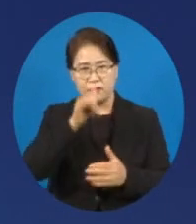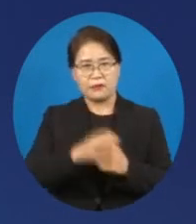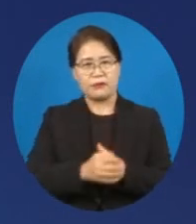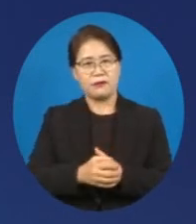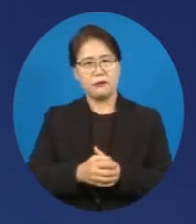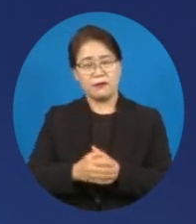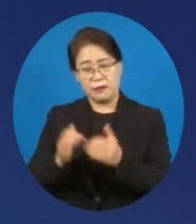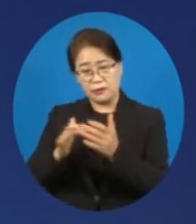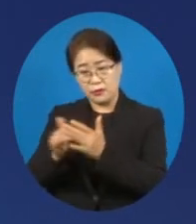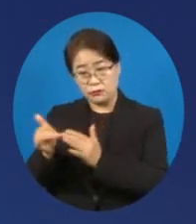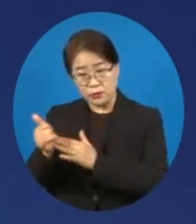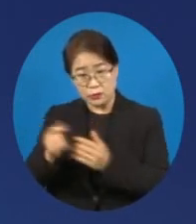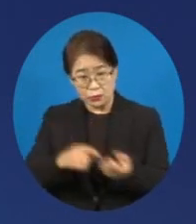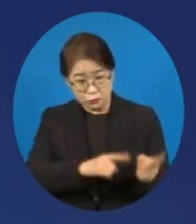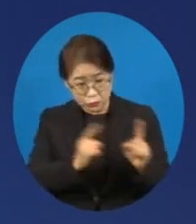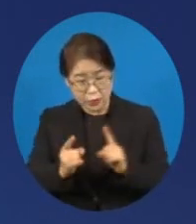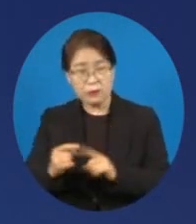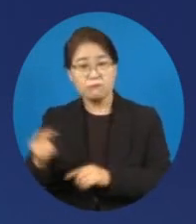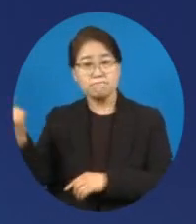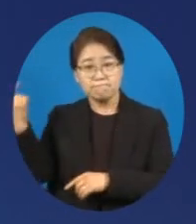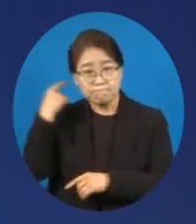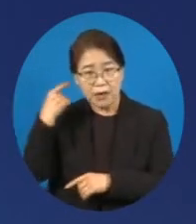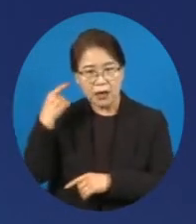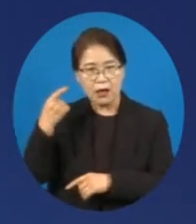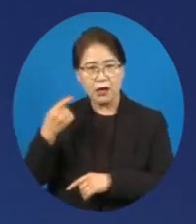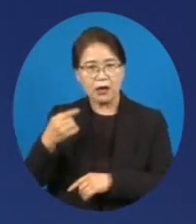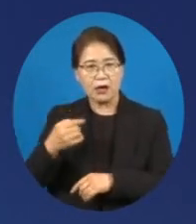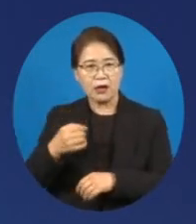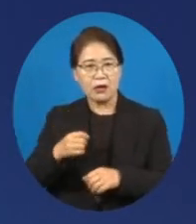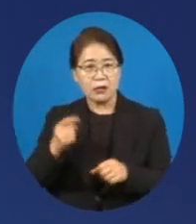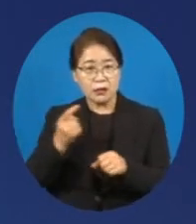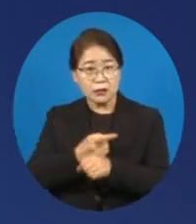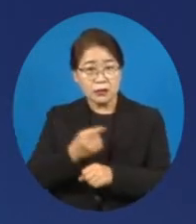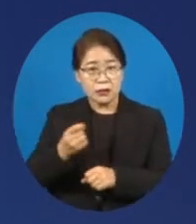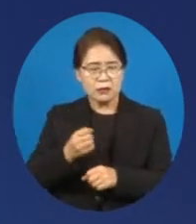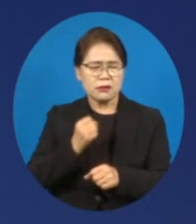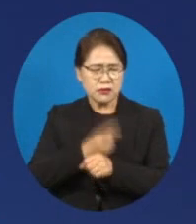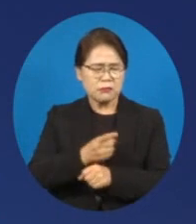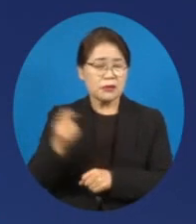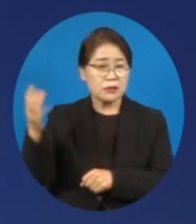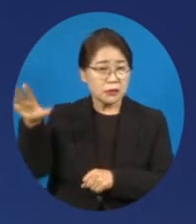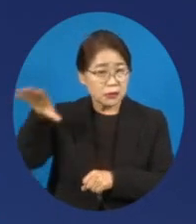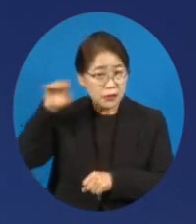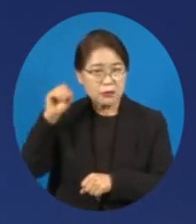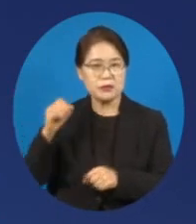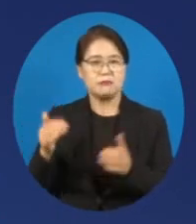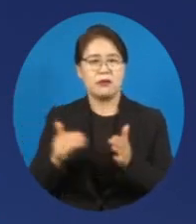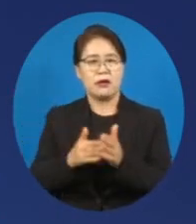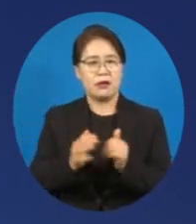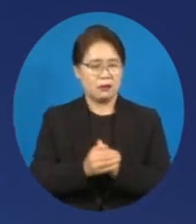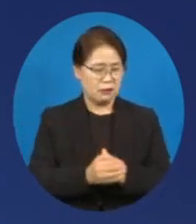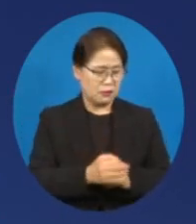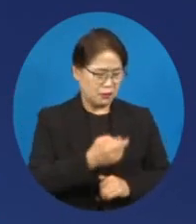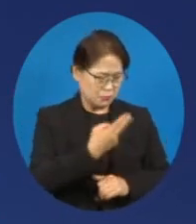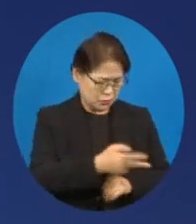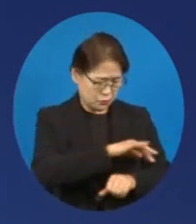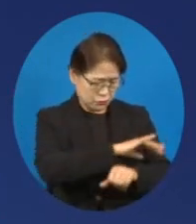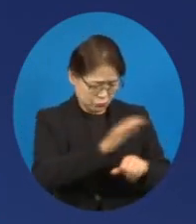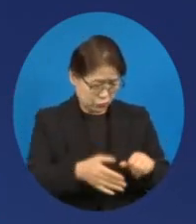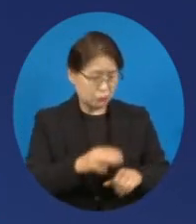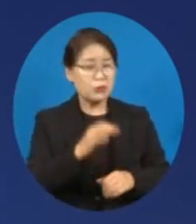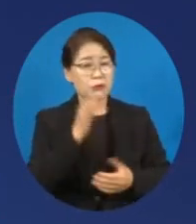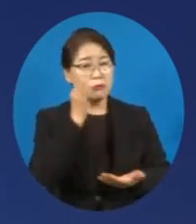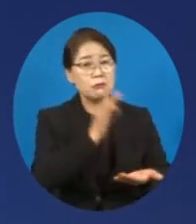아니 예수님이 부활하셨다는 소식을 들었지만 아니 예수님의 빈 무덤을 보았지만 그들은